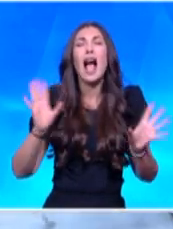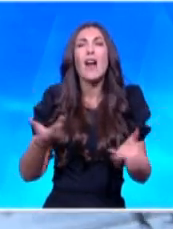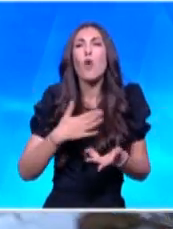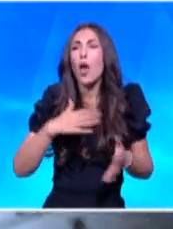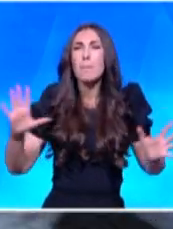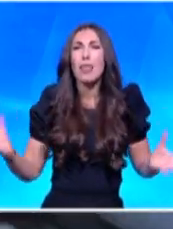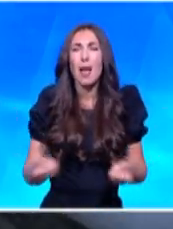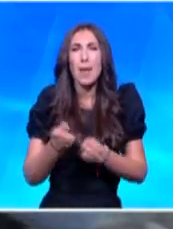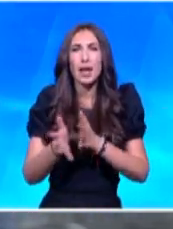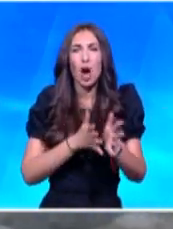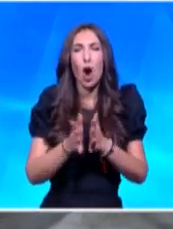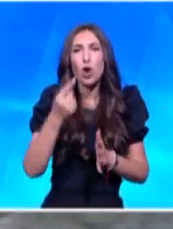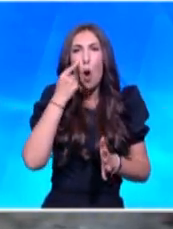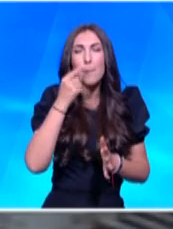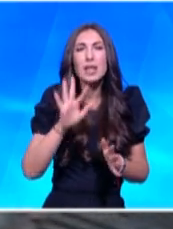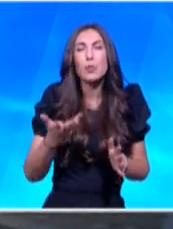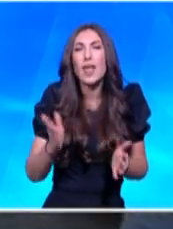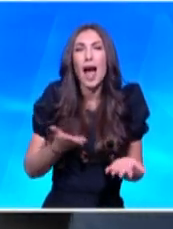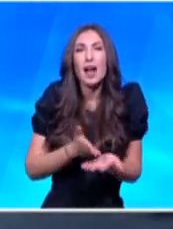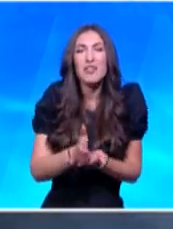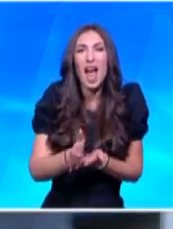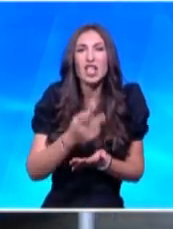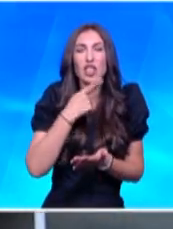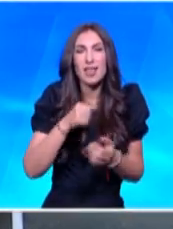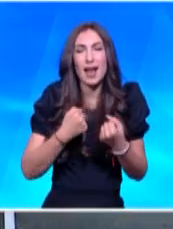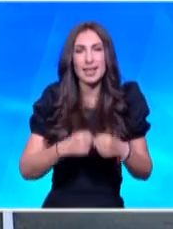под ръка, хората се опитваха по някакъв начин